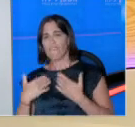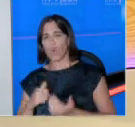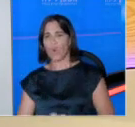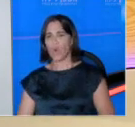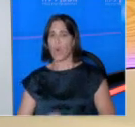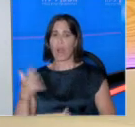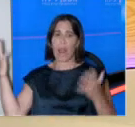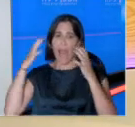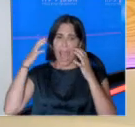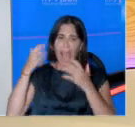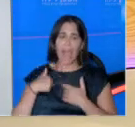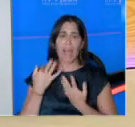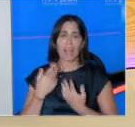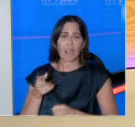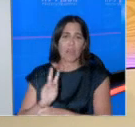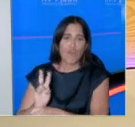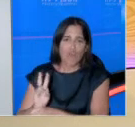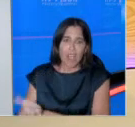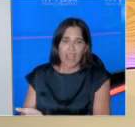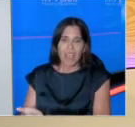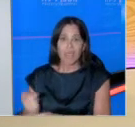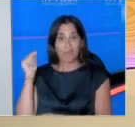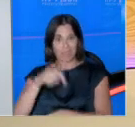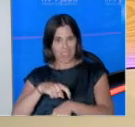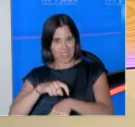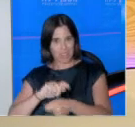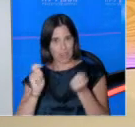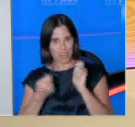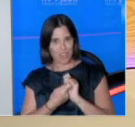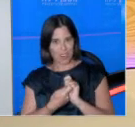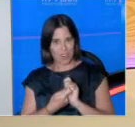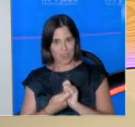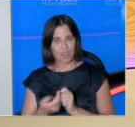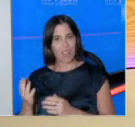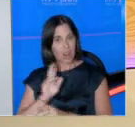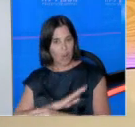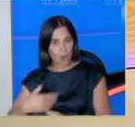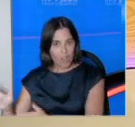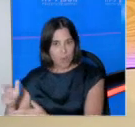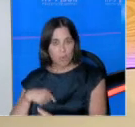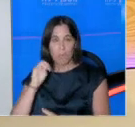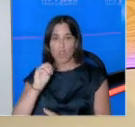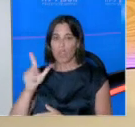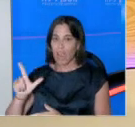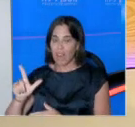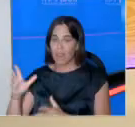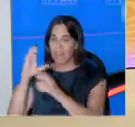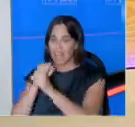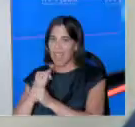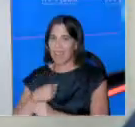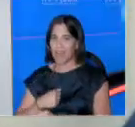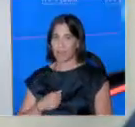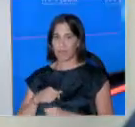אוי, איזה לחץ, כמה שקרים. הגיע זמן שינוי. אל תזוזו, משכן לילה מעברון ותוכנית אש מחכה